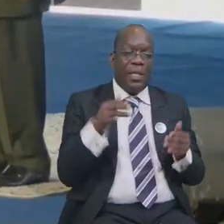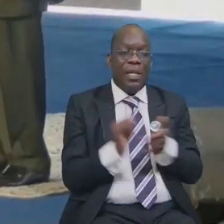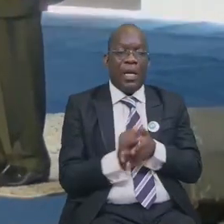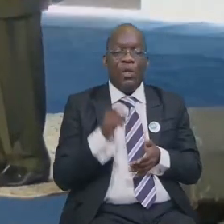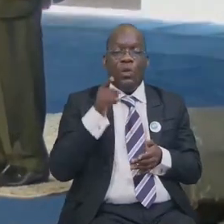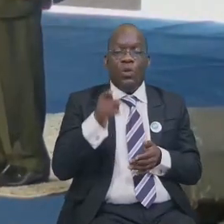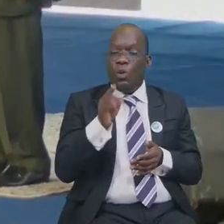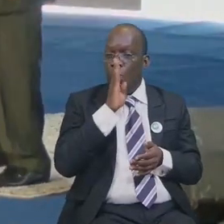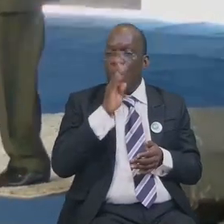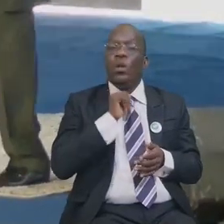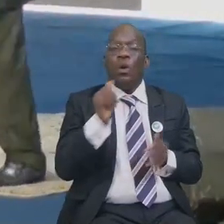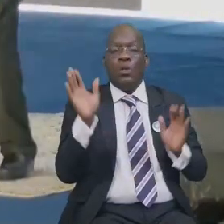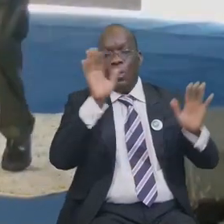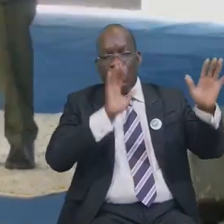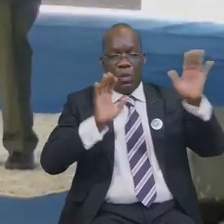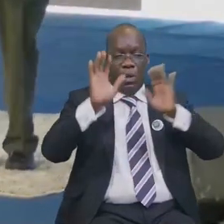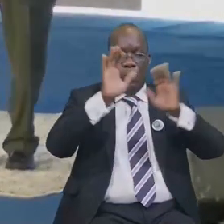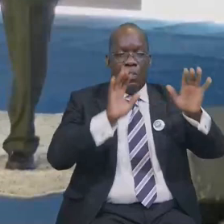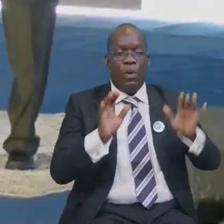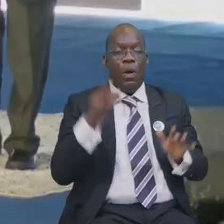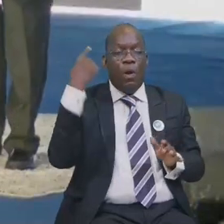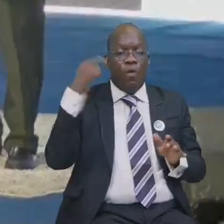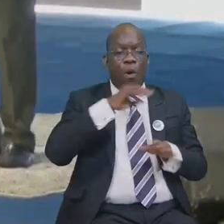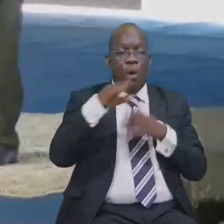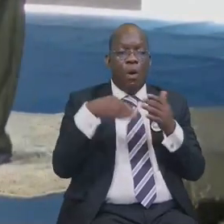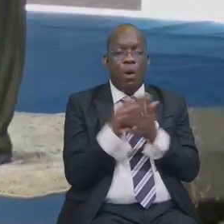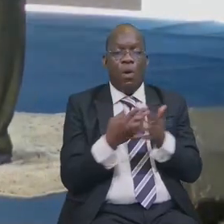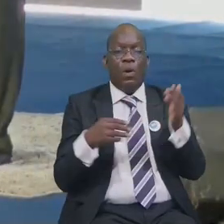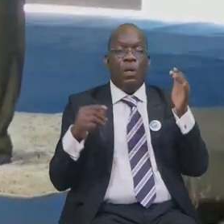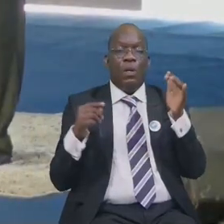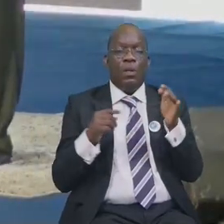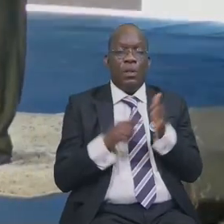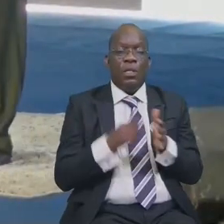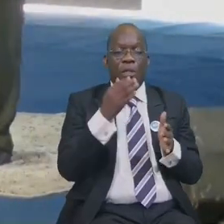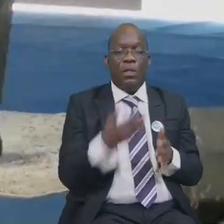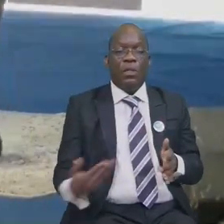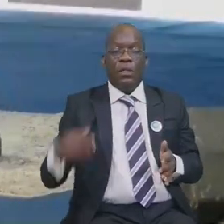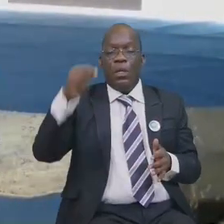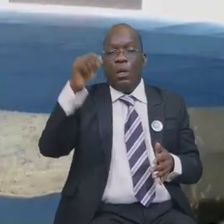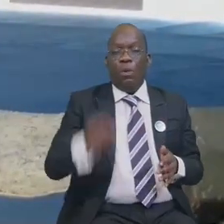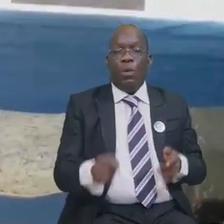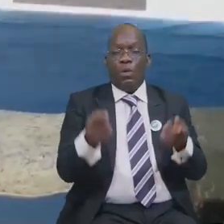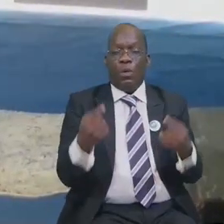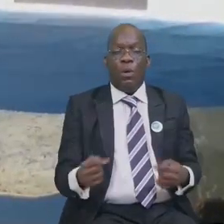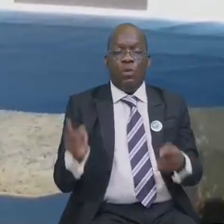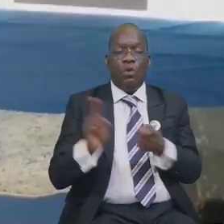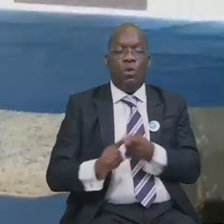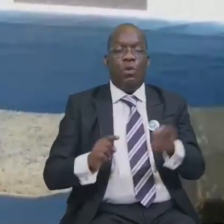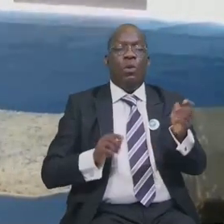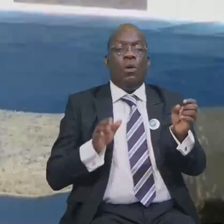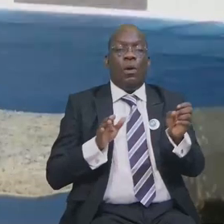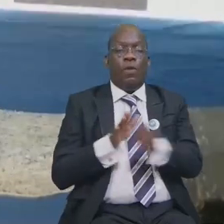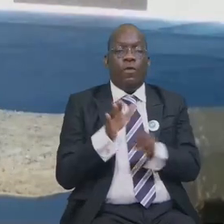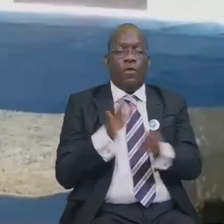Gardez-vous d'être troublés, car il faut que ces choses arrivent. Mais ce ne